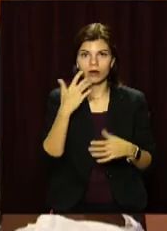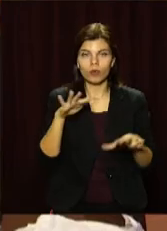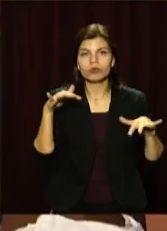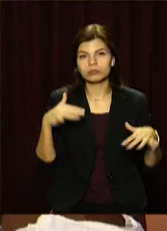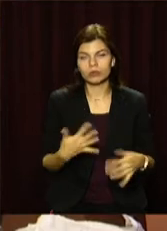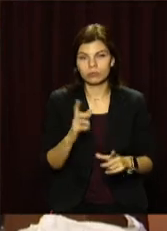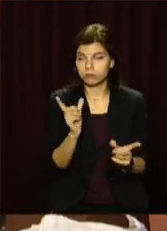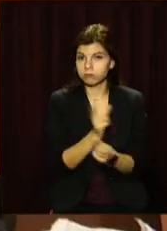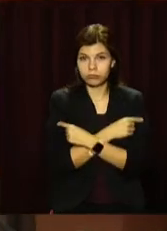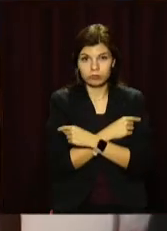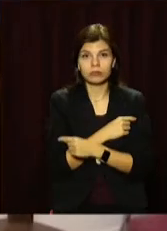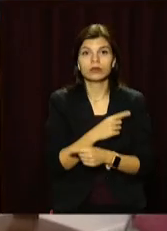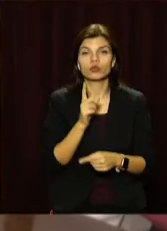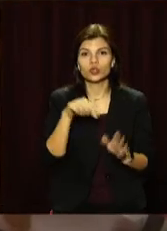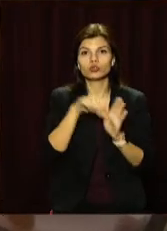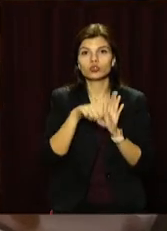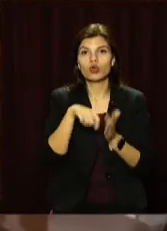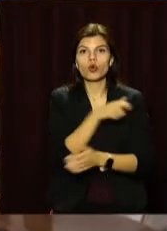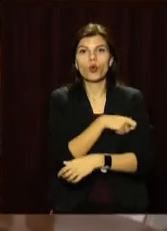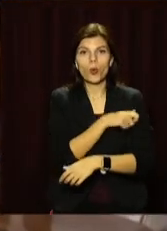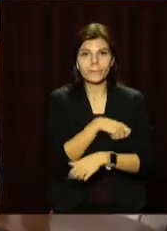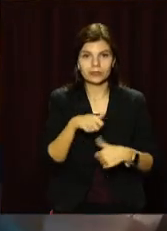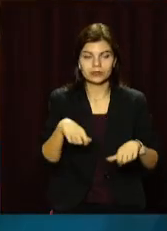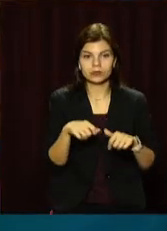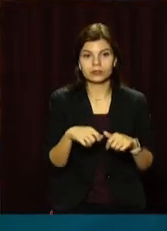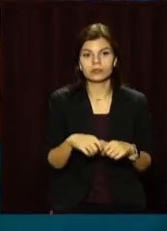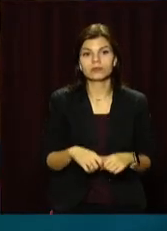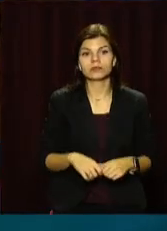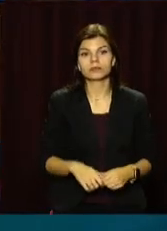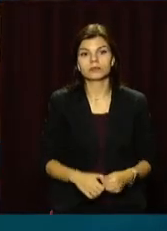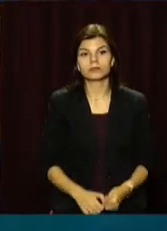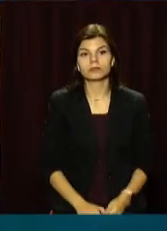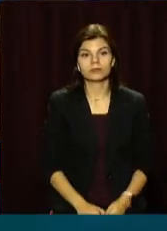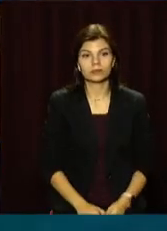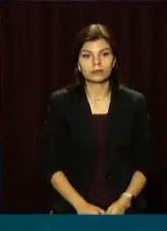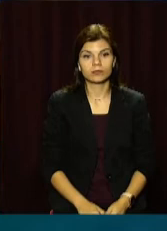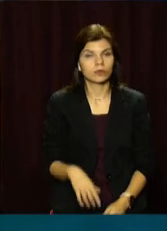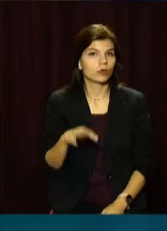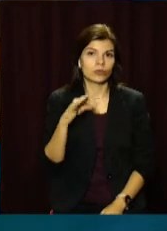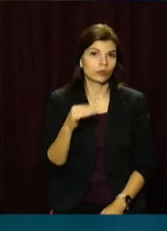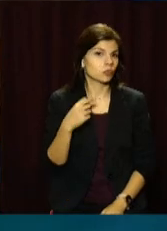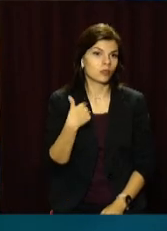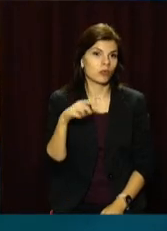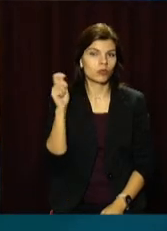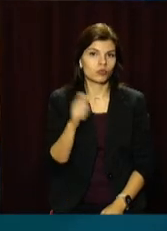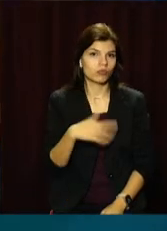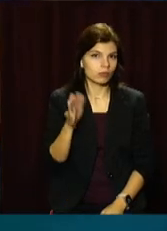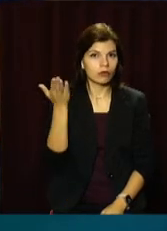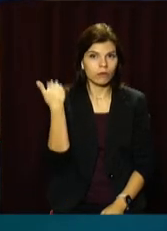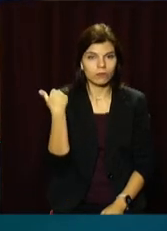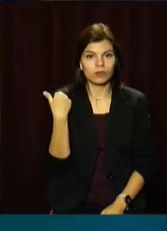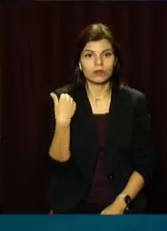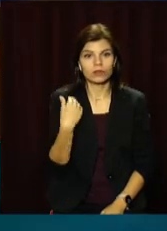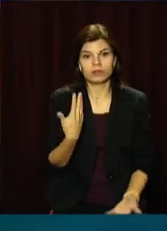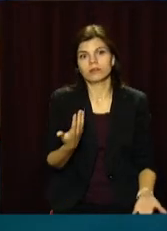дільничних комісій. Ой, ми приїжджали вже давно, ну, наверное, дня два назад, потім раз